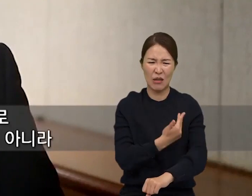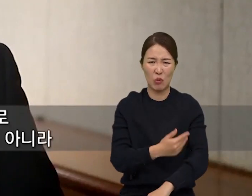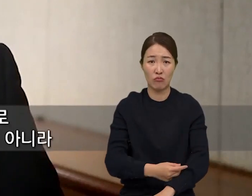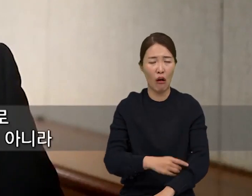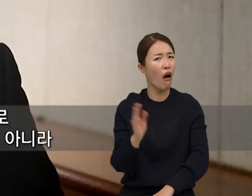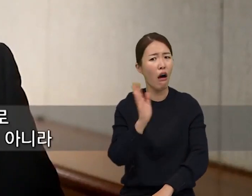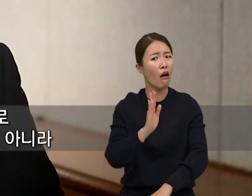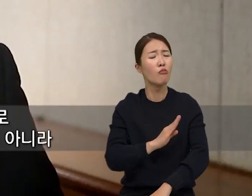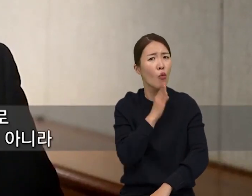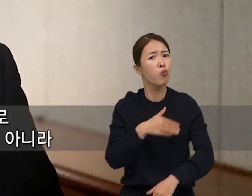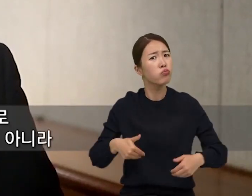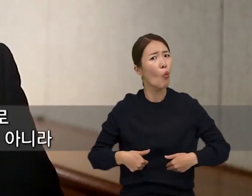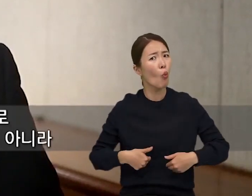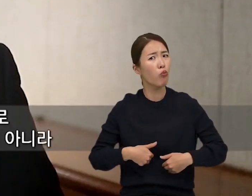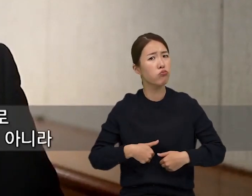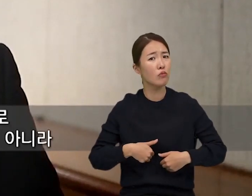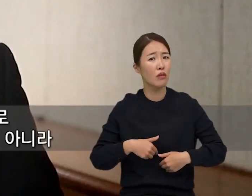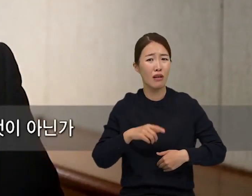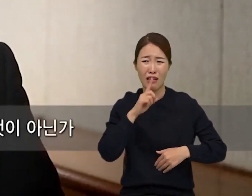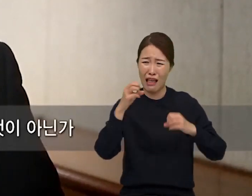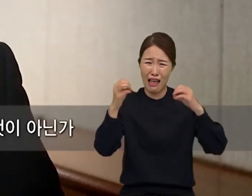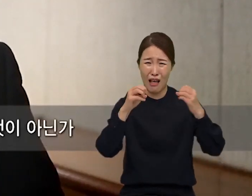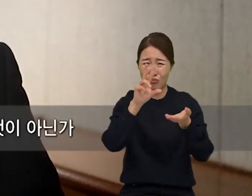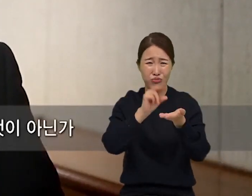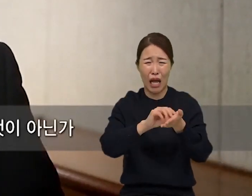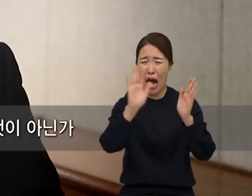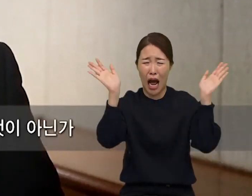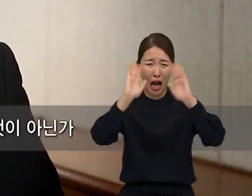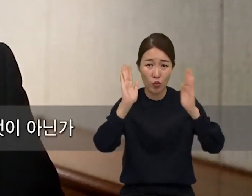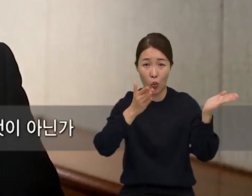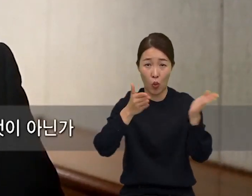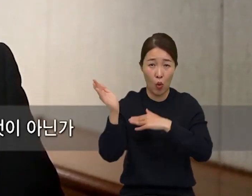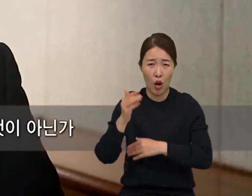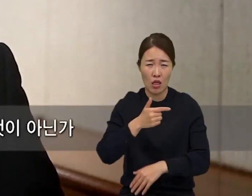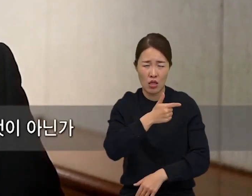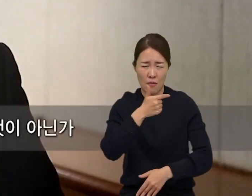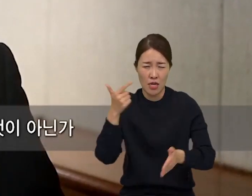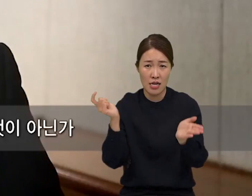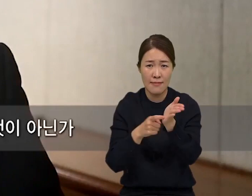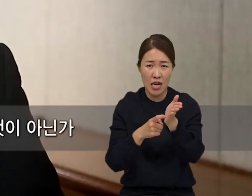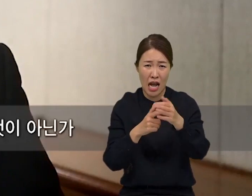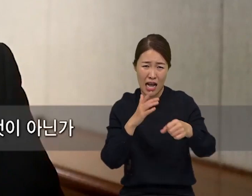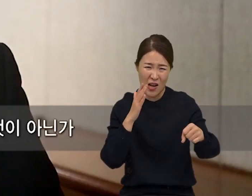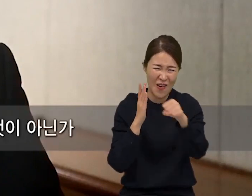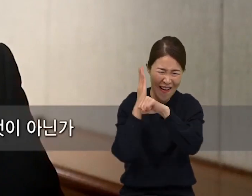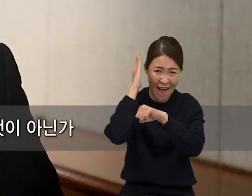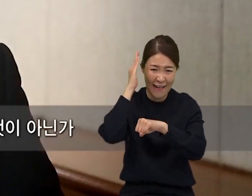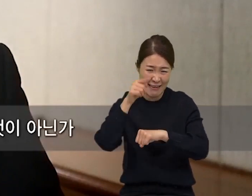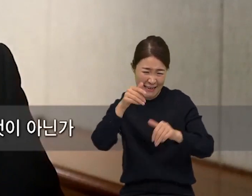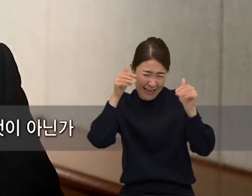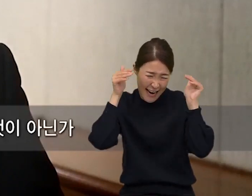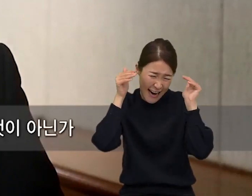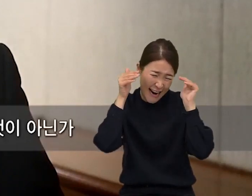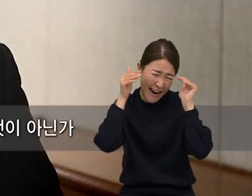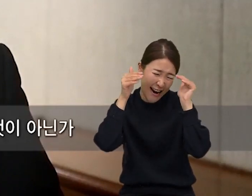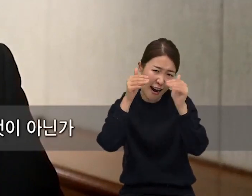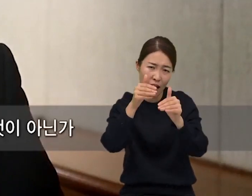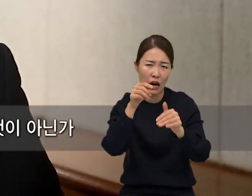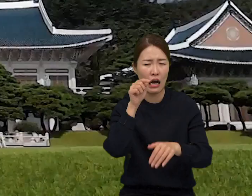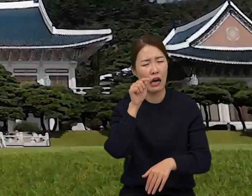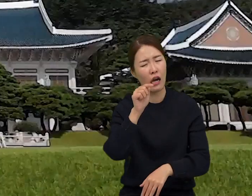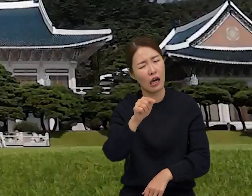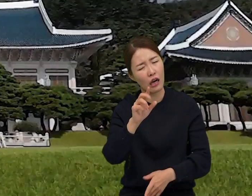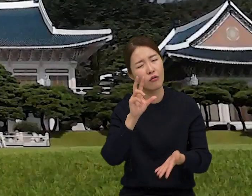잘 됐다, 잘못됐다 이렇게 얘기하는 게 아니라 좀 너무 급하게 과도하게 추진된 것이